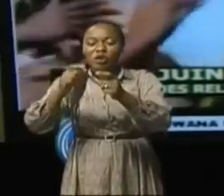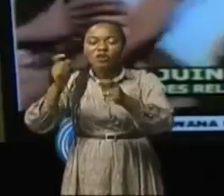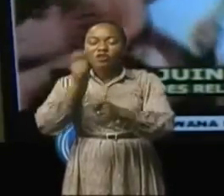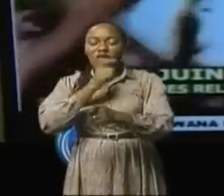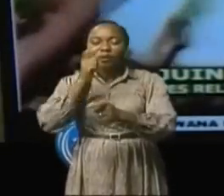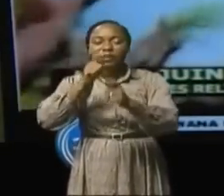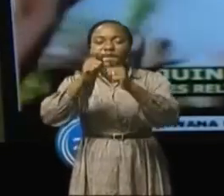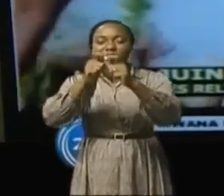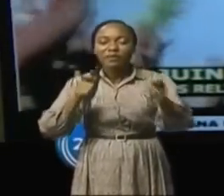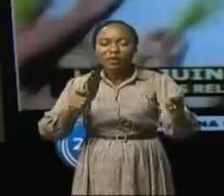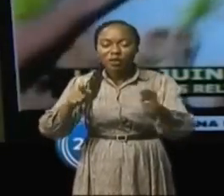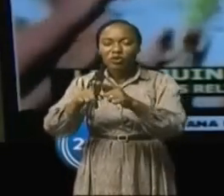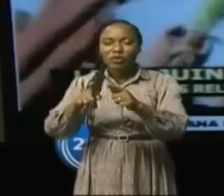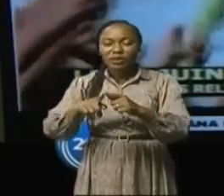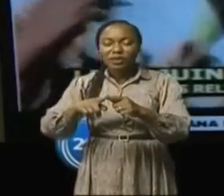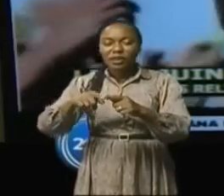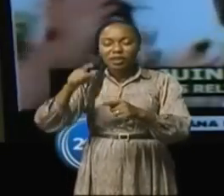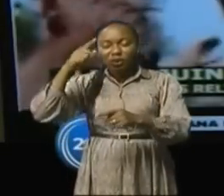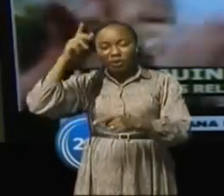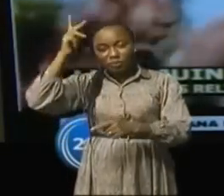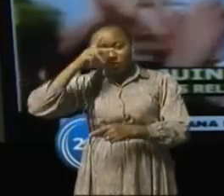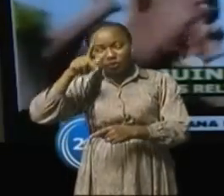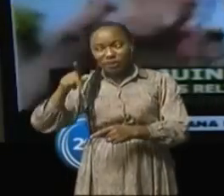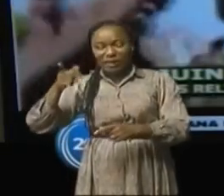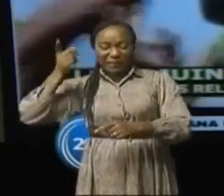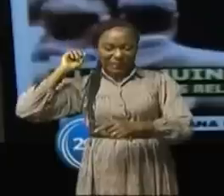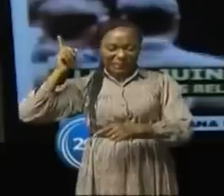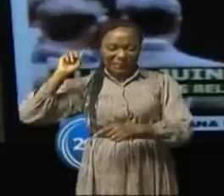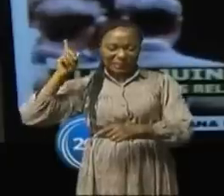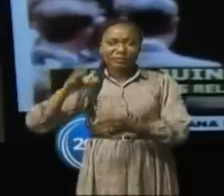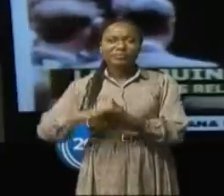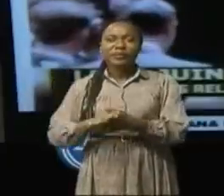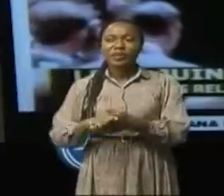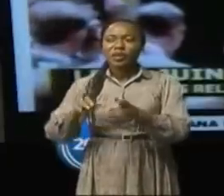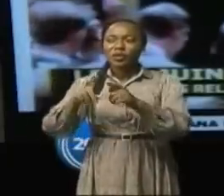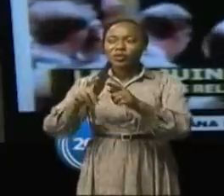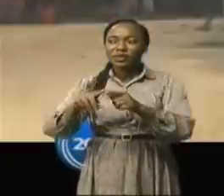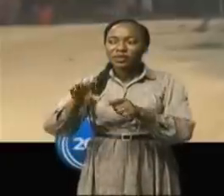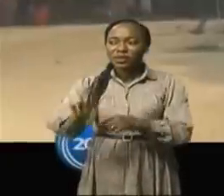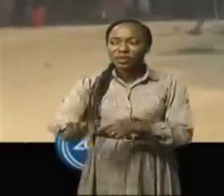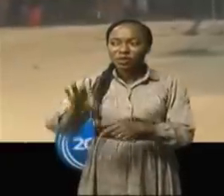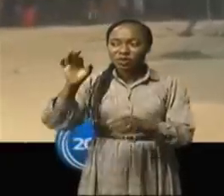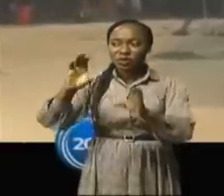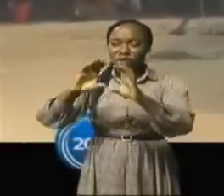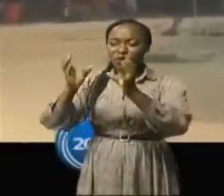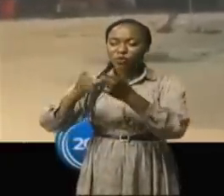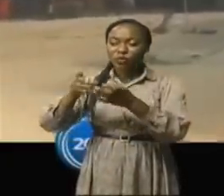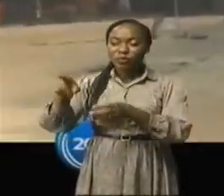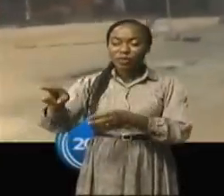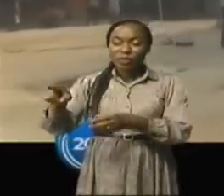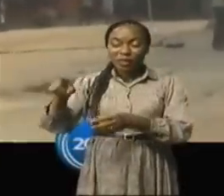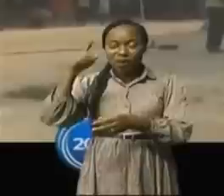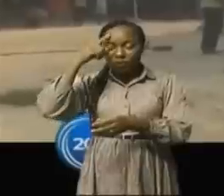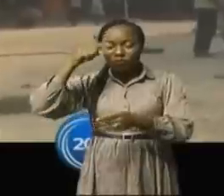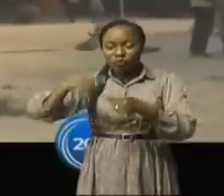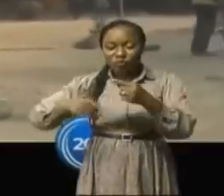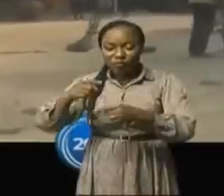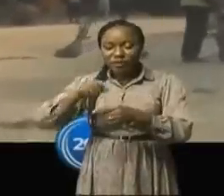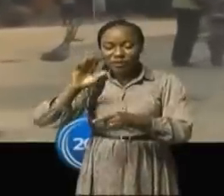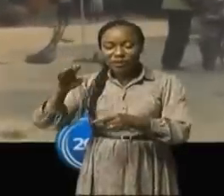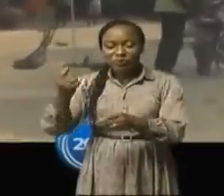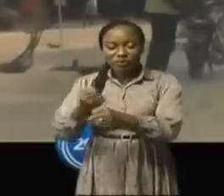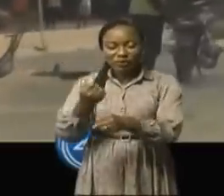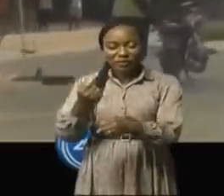leader politique, bref, évolué de l'époque coloniale. L'homme a choisi cette commune désévoluée pour débuter sa lutte contre